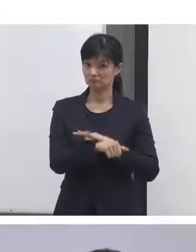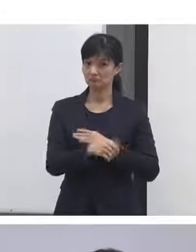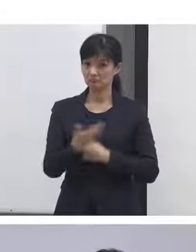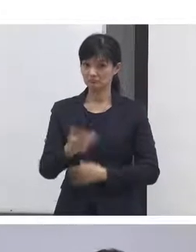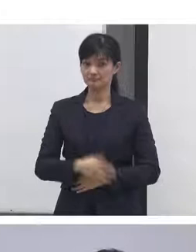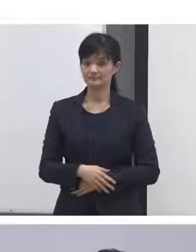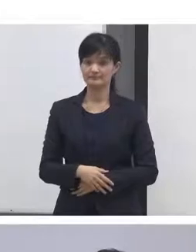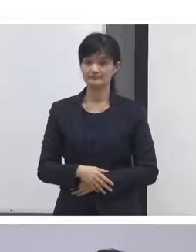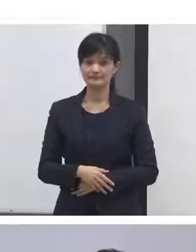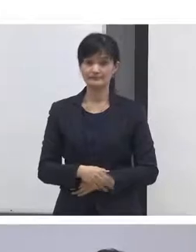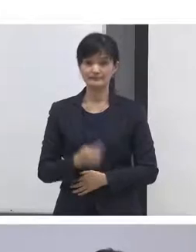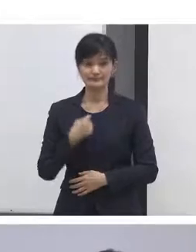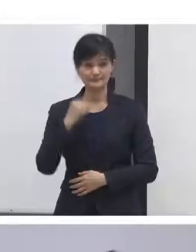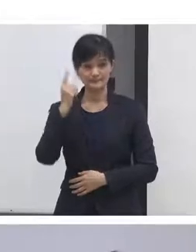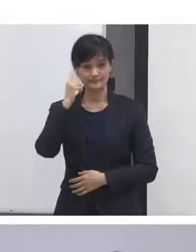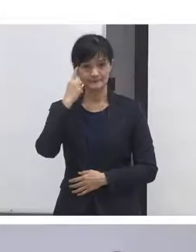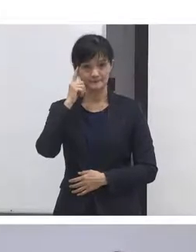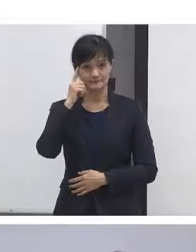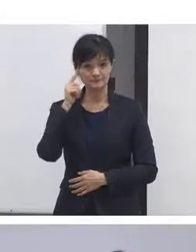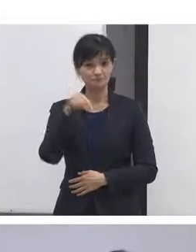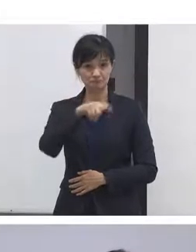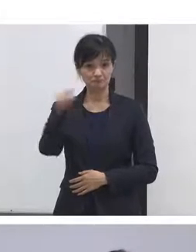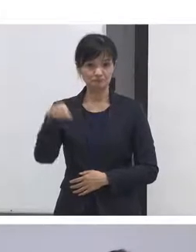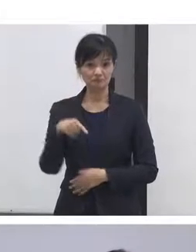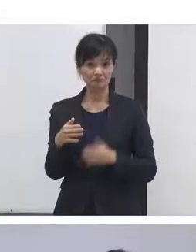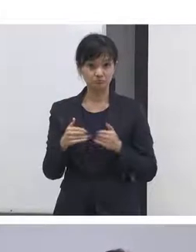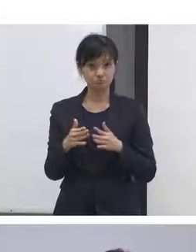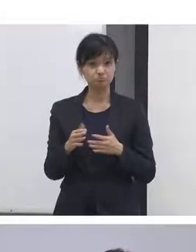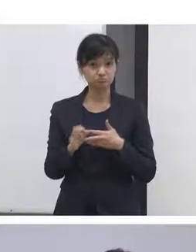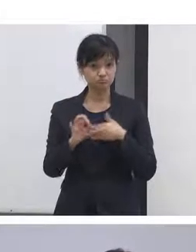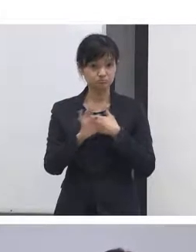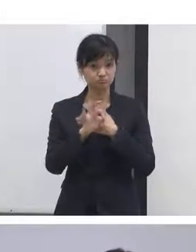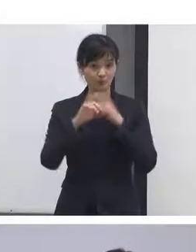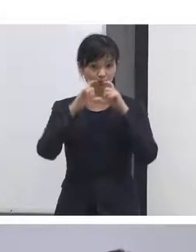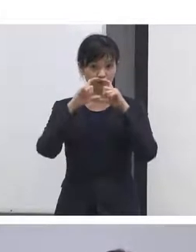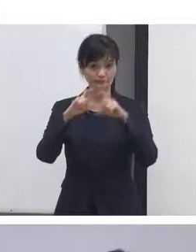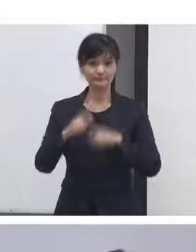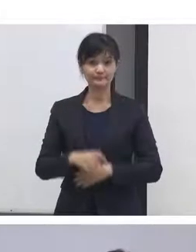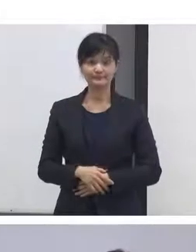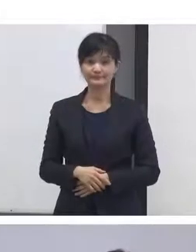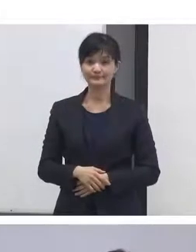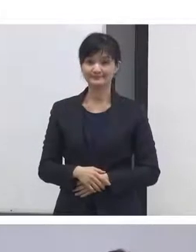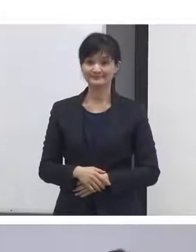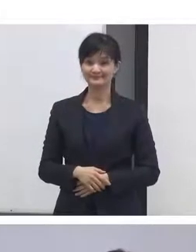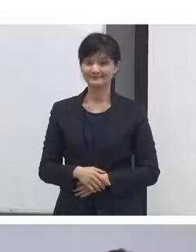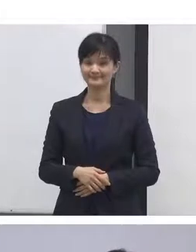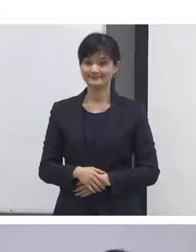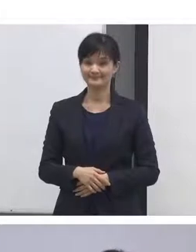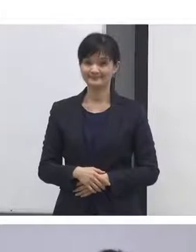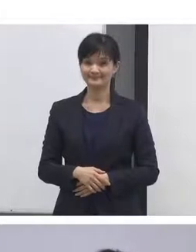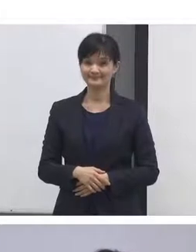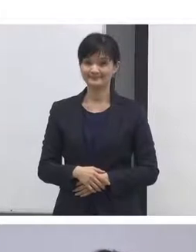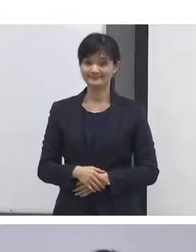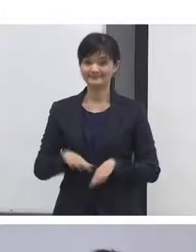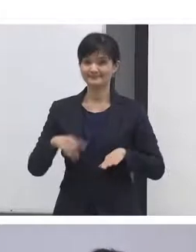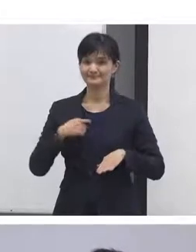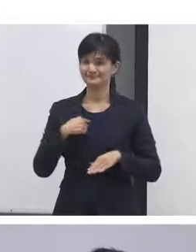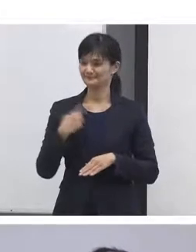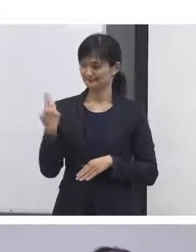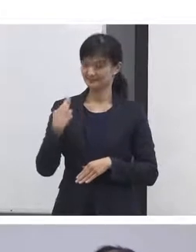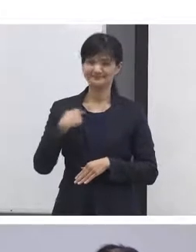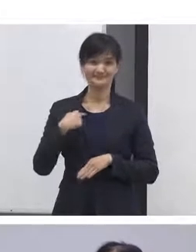我觉得你们要不要回答一下？哈？我直接回答。